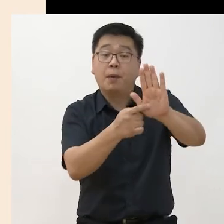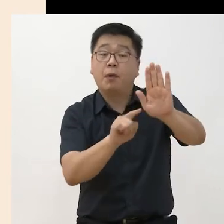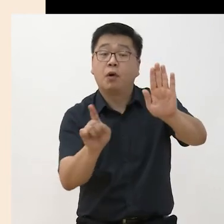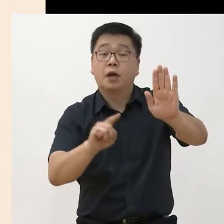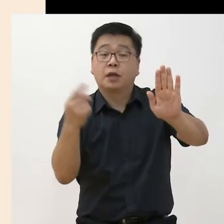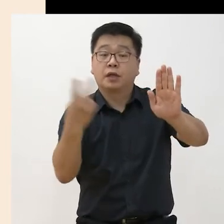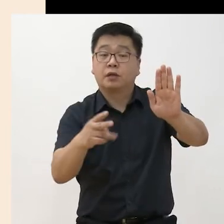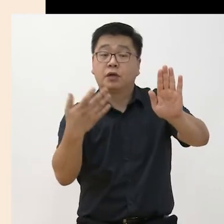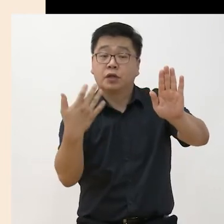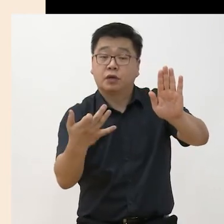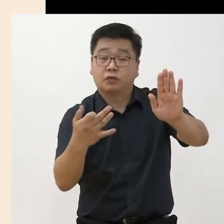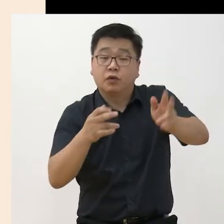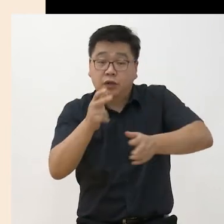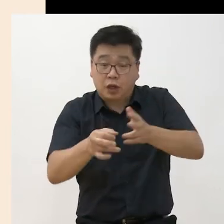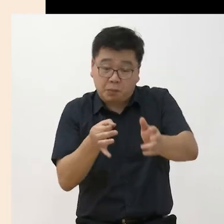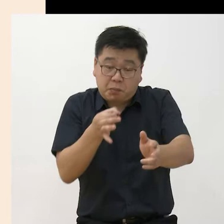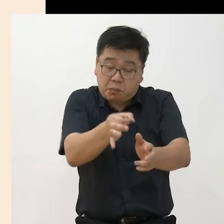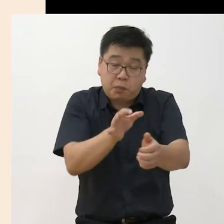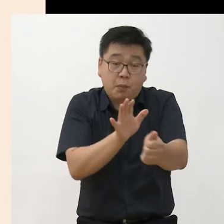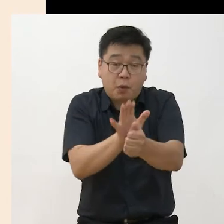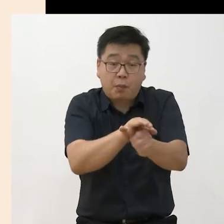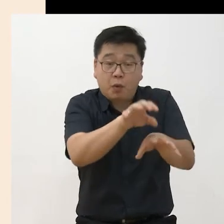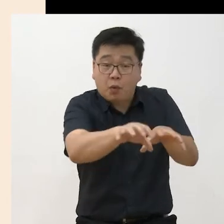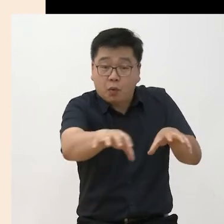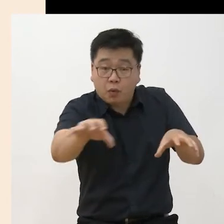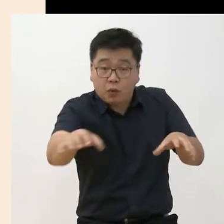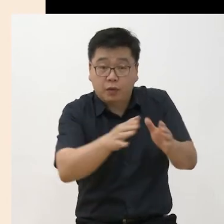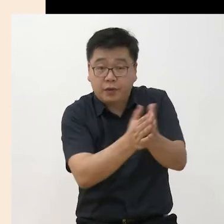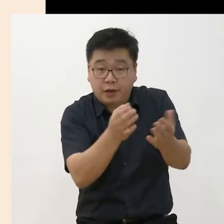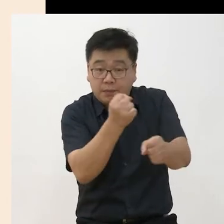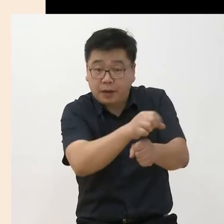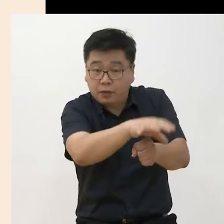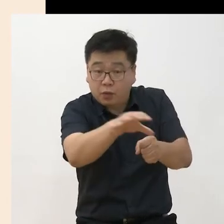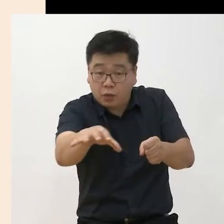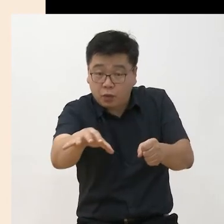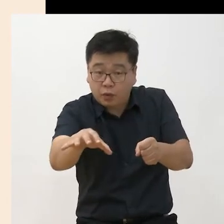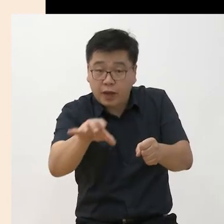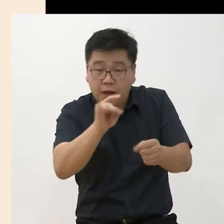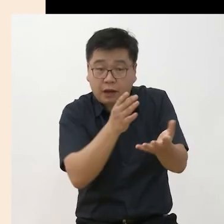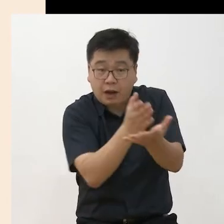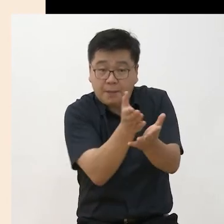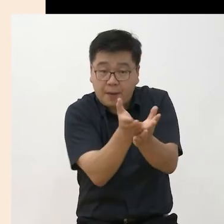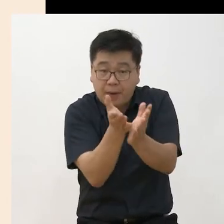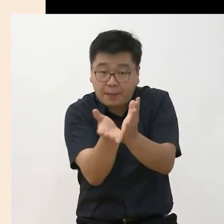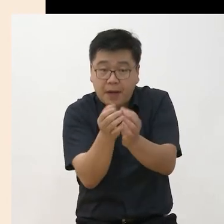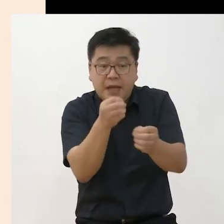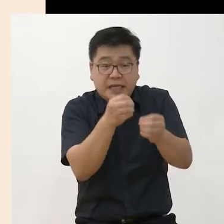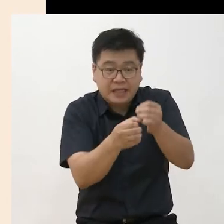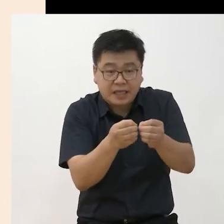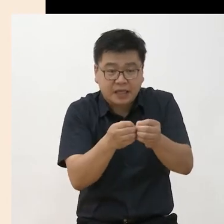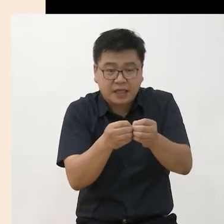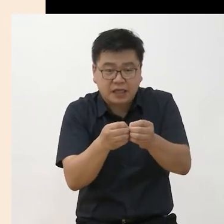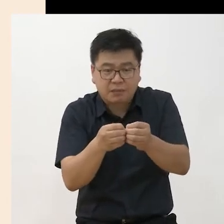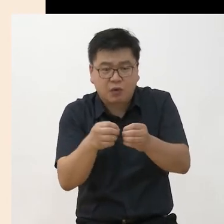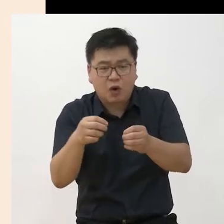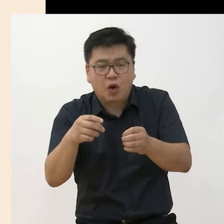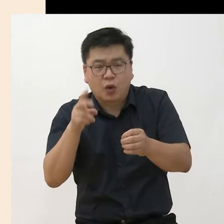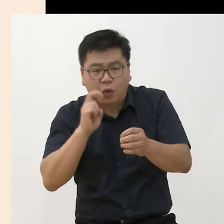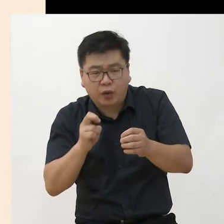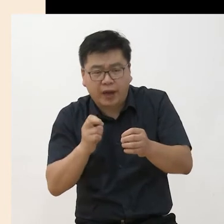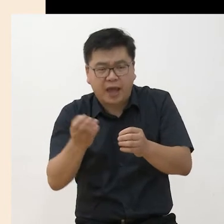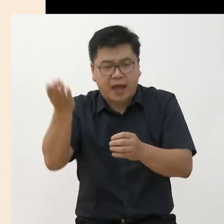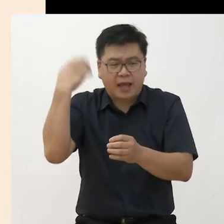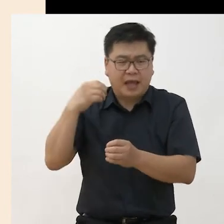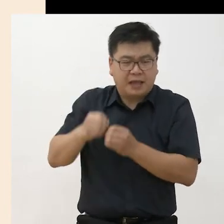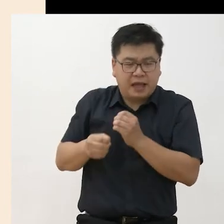지원 사업을 수행한 저희 문예지들이 그 각 장르별로 적용해서 이렇게 그 작가들한테 지급한